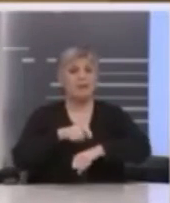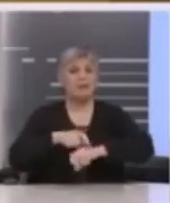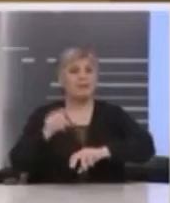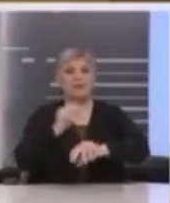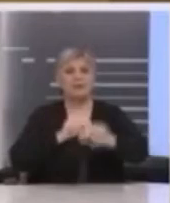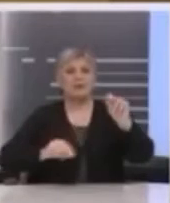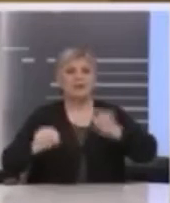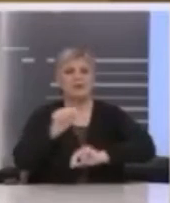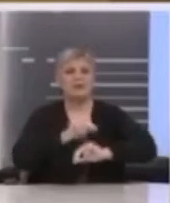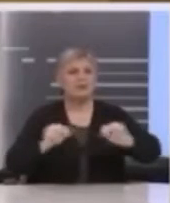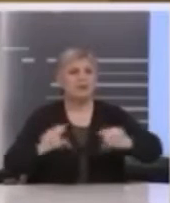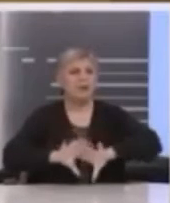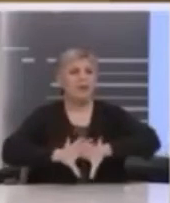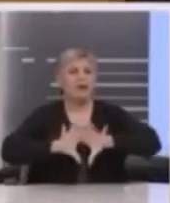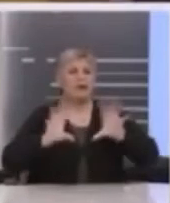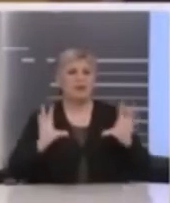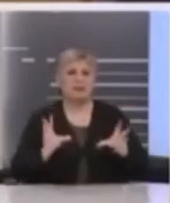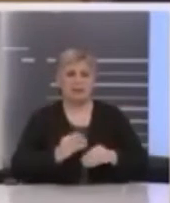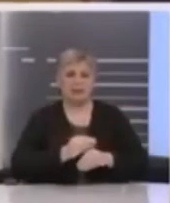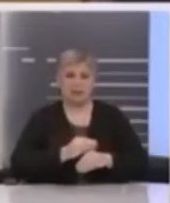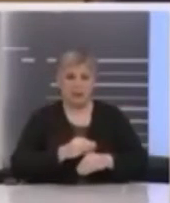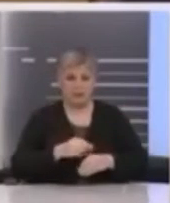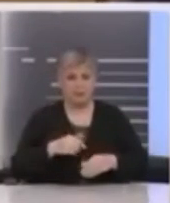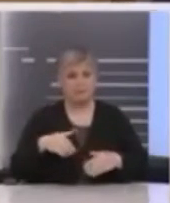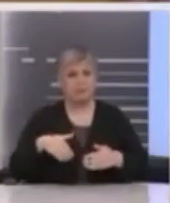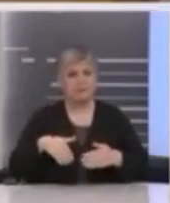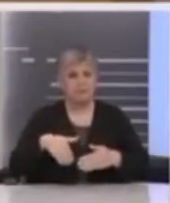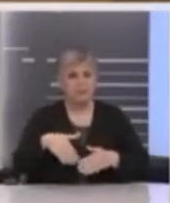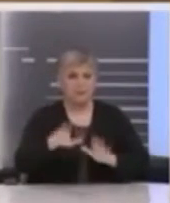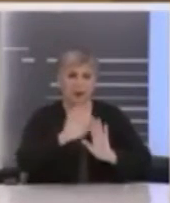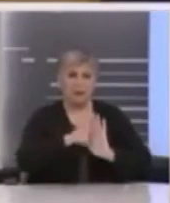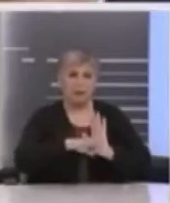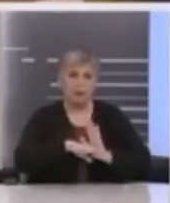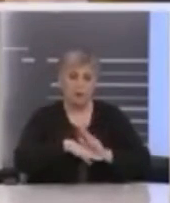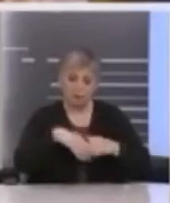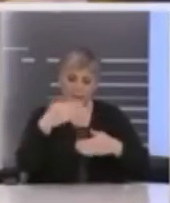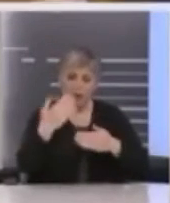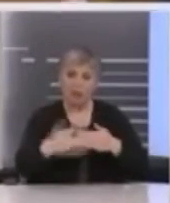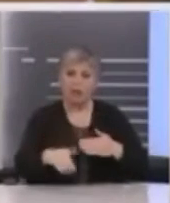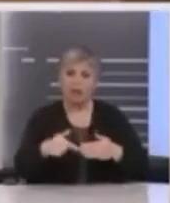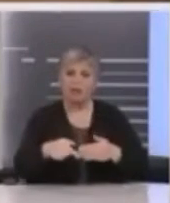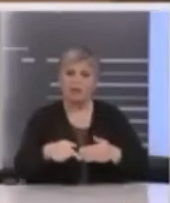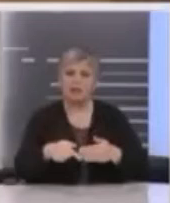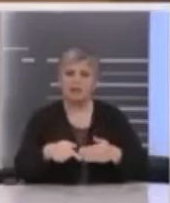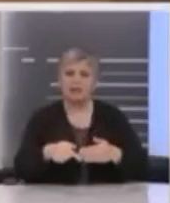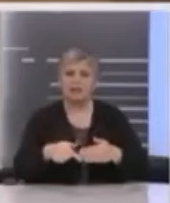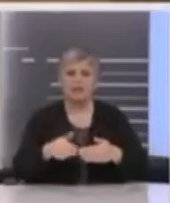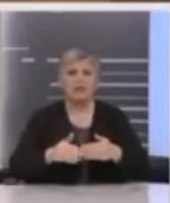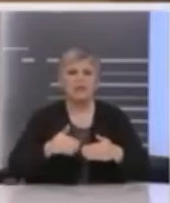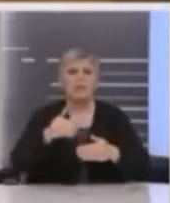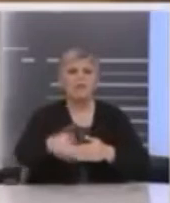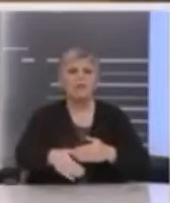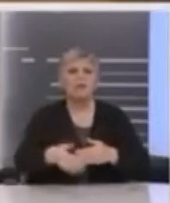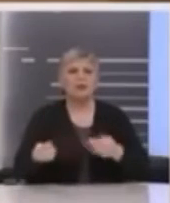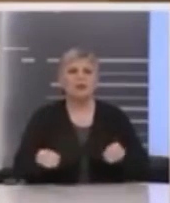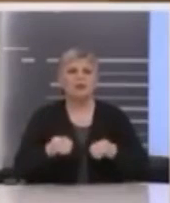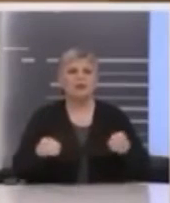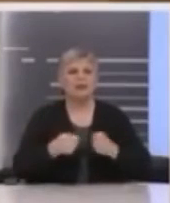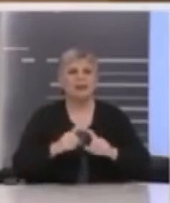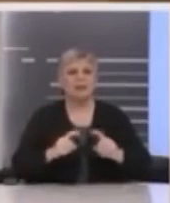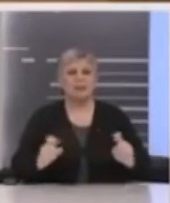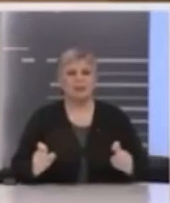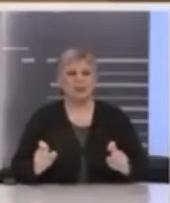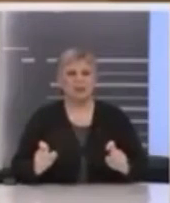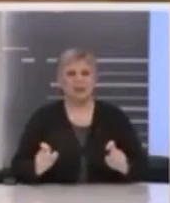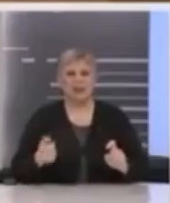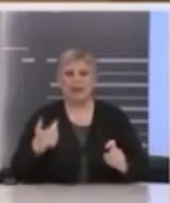γίνει εν ώψη της λήξης του προγράμματος μετά το πρόγραμμα, πάμε εκεί χωρίς να έχουμε κανένα